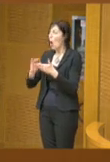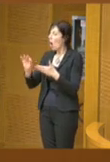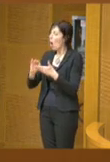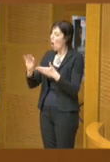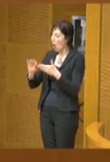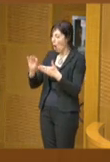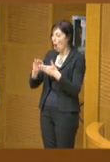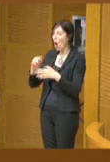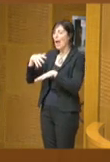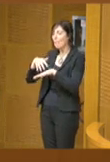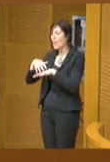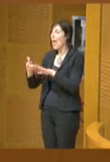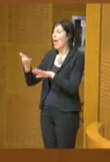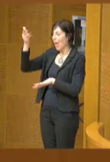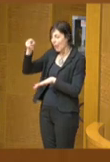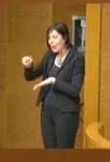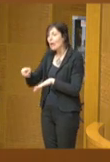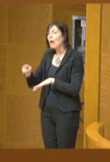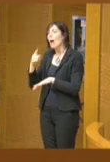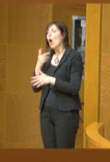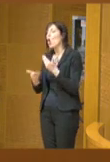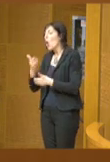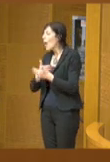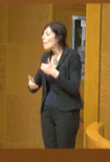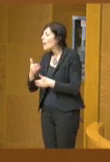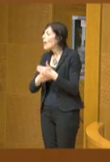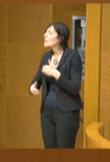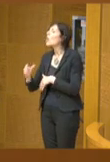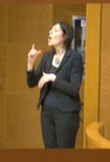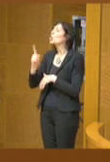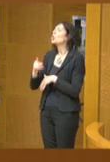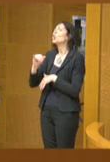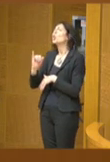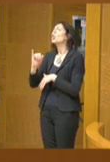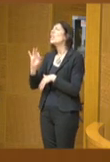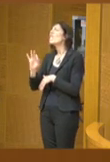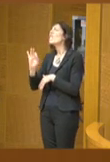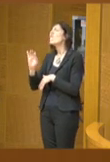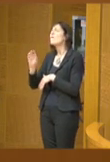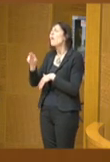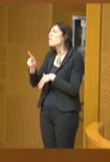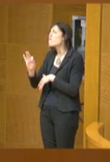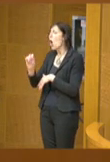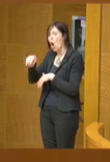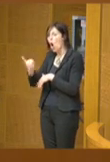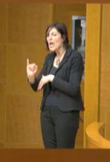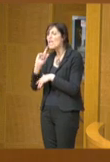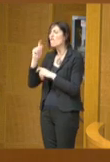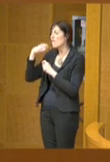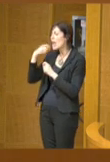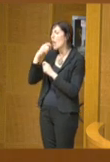grado, con la collaborazione di Giffoni Film Festival, la rete Civicamente e l'utilizzo